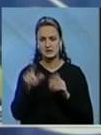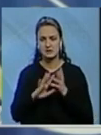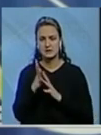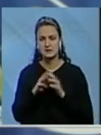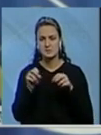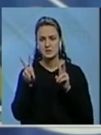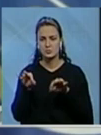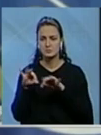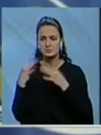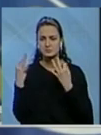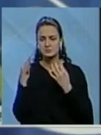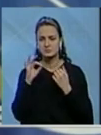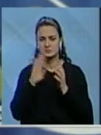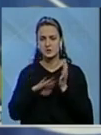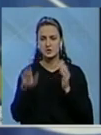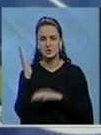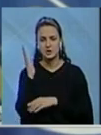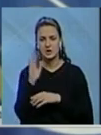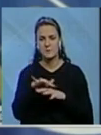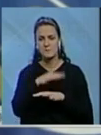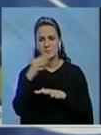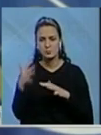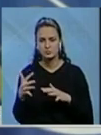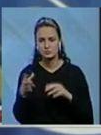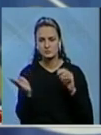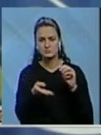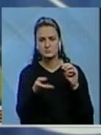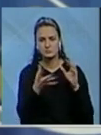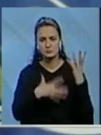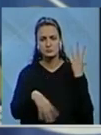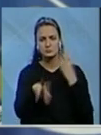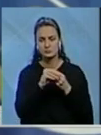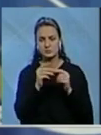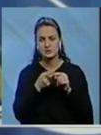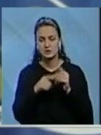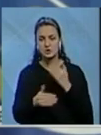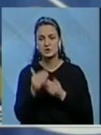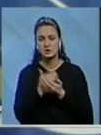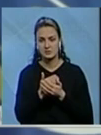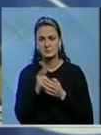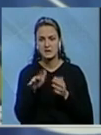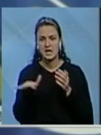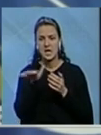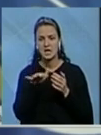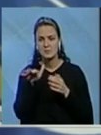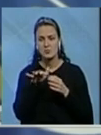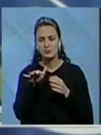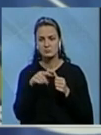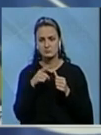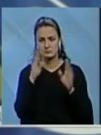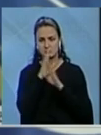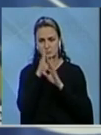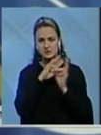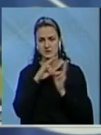სპეციალური ნებართვის გარეშე მოახდინა ხებუჩქნარის უკანონო ამოძირკვა. აღნიშნული ქმედების შედეგად გარემოსათვის მიყენებულმა ზიანმა